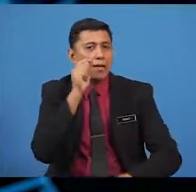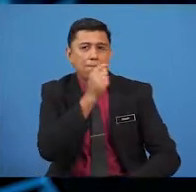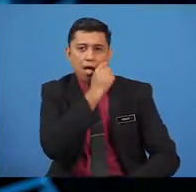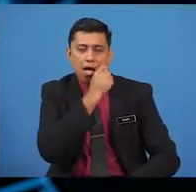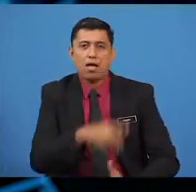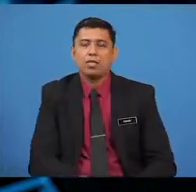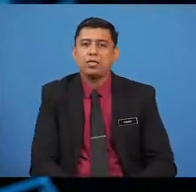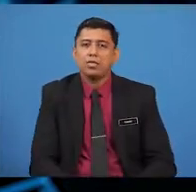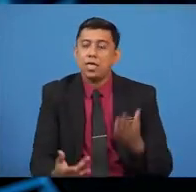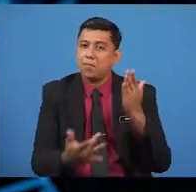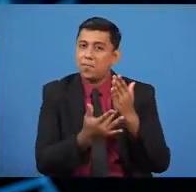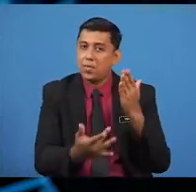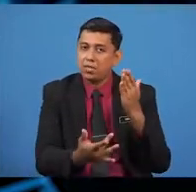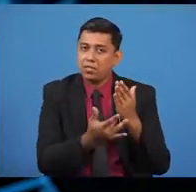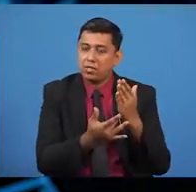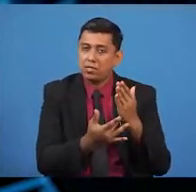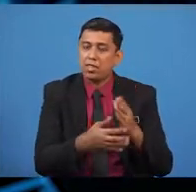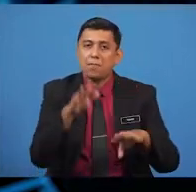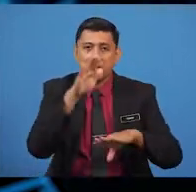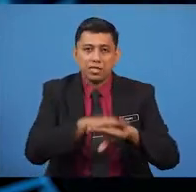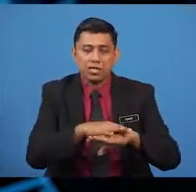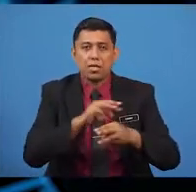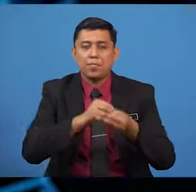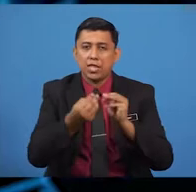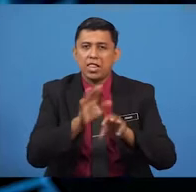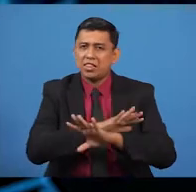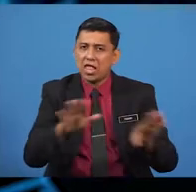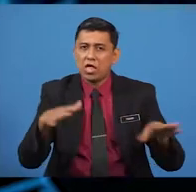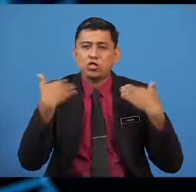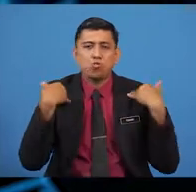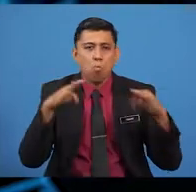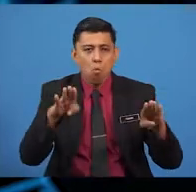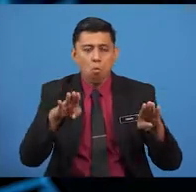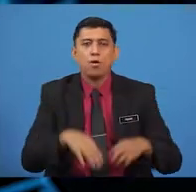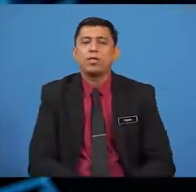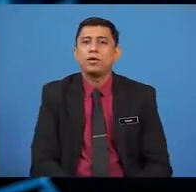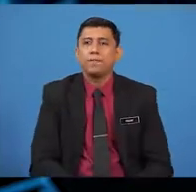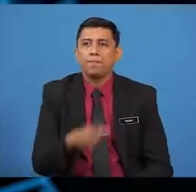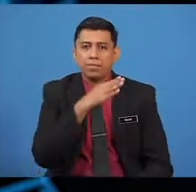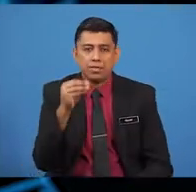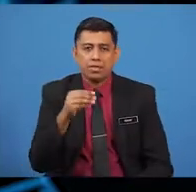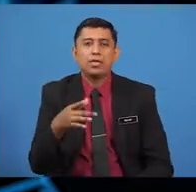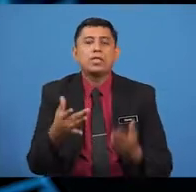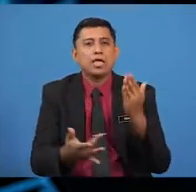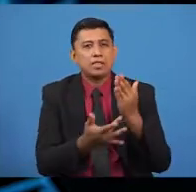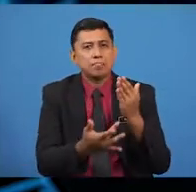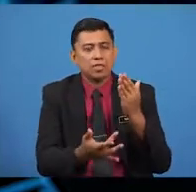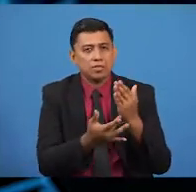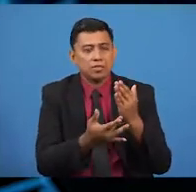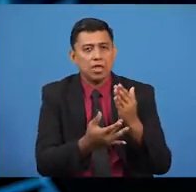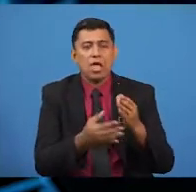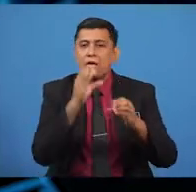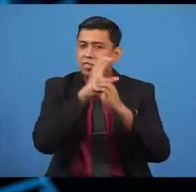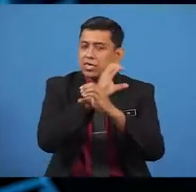kembal, teknik-teknik untuk mengatasi masalah ketidaksuburan dan teknik-teknik